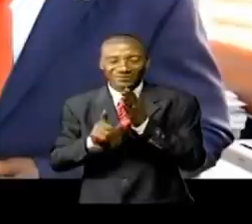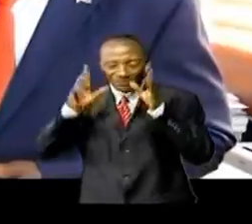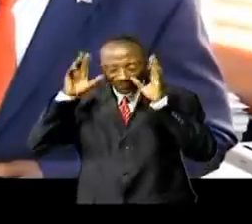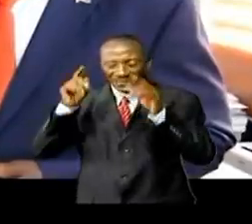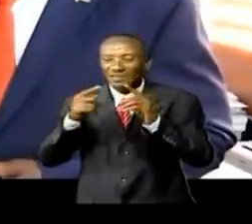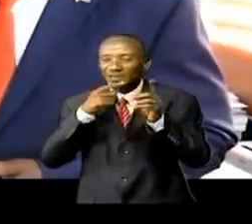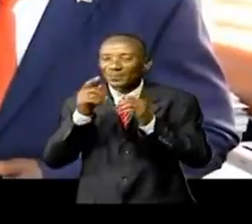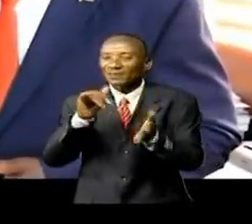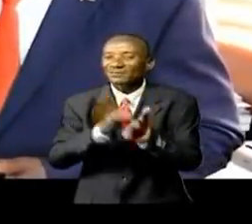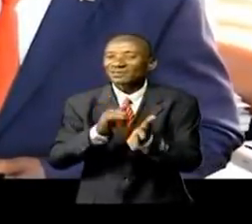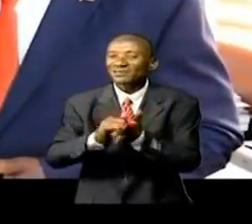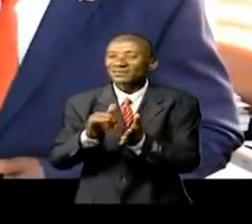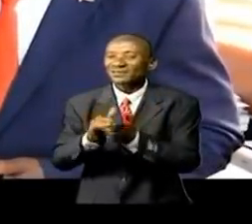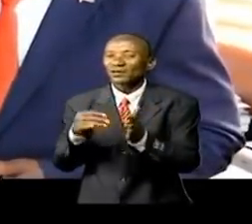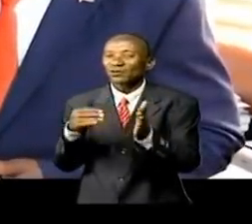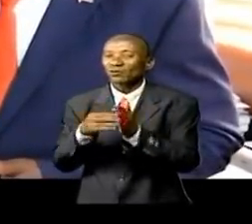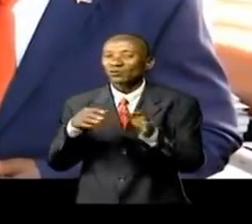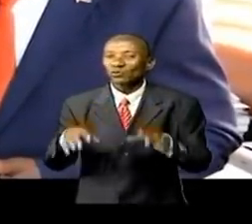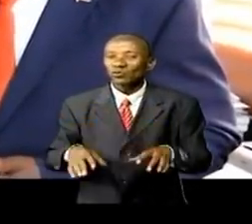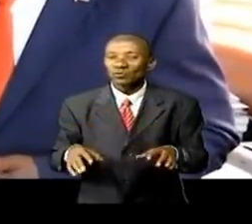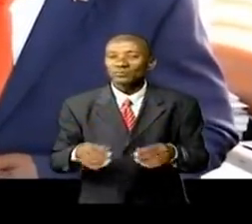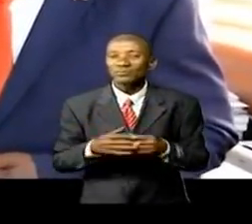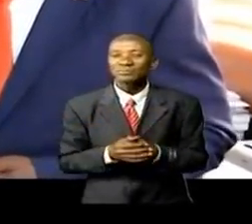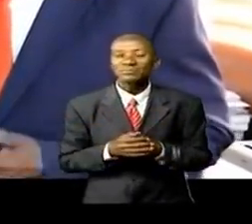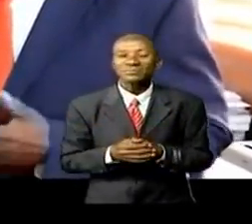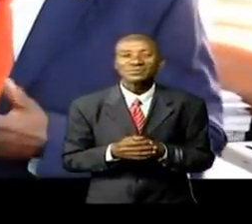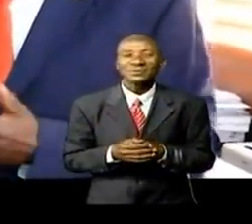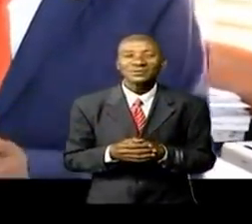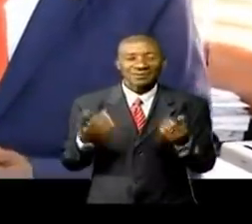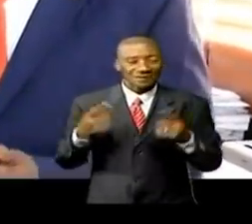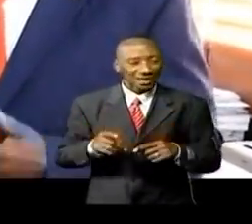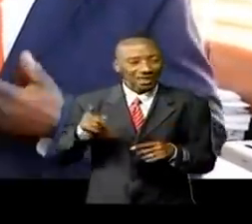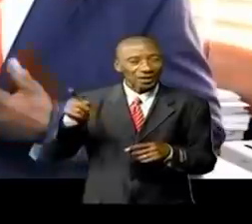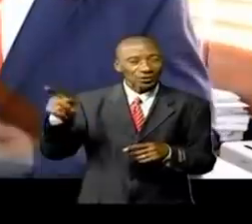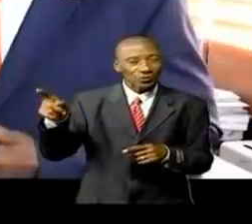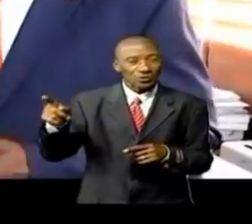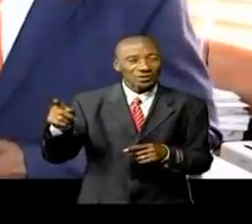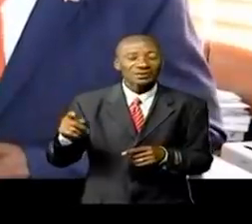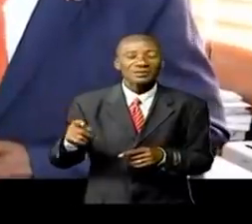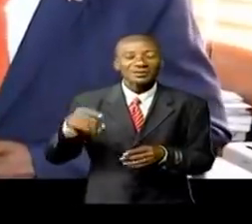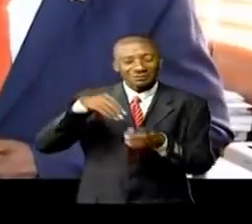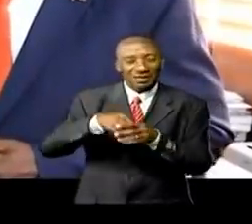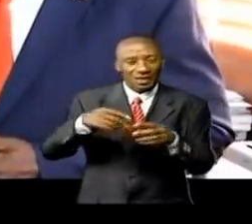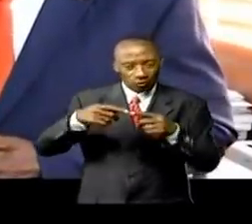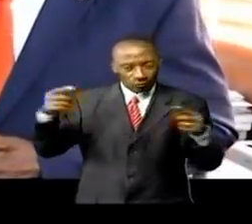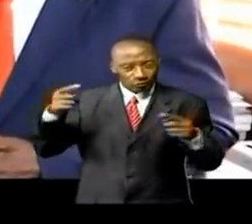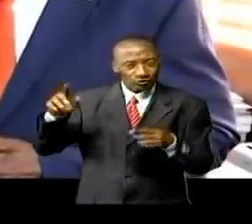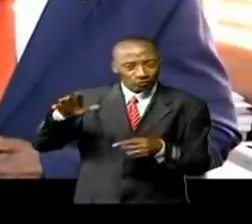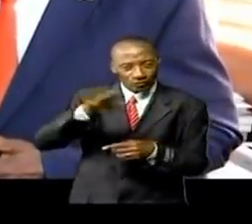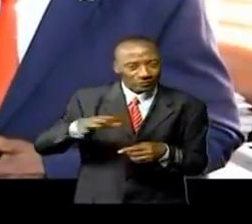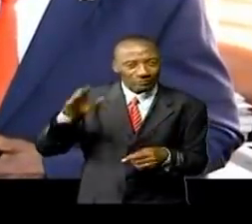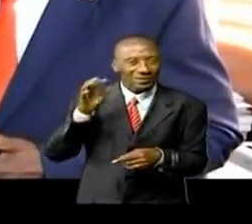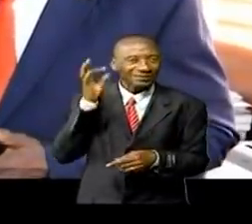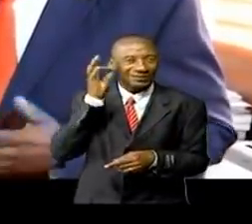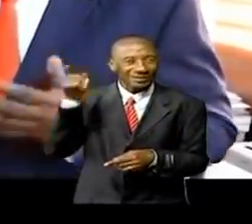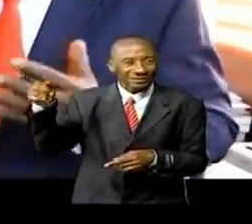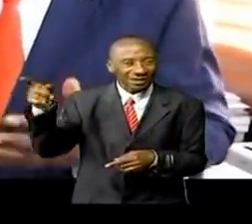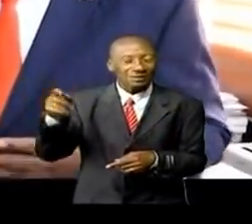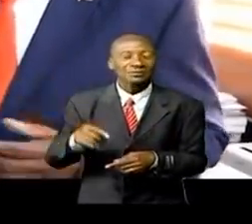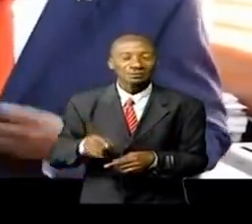Alors, en ce moment précis, il gère un parti d'opposition. Alors, ce qu'il dit n'engage pas le